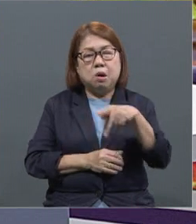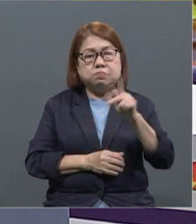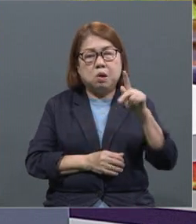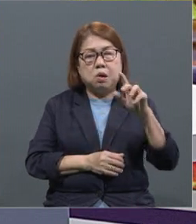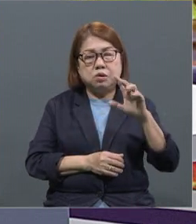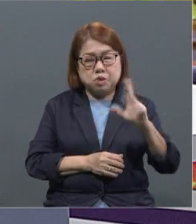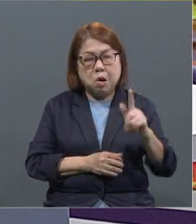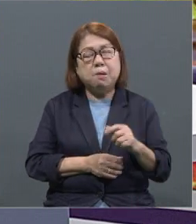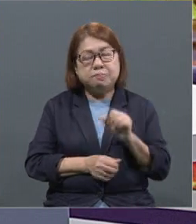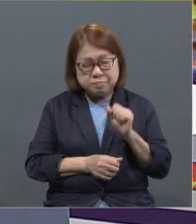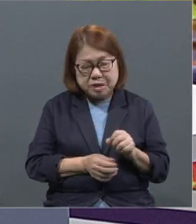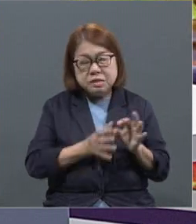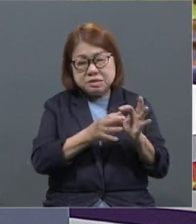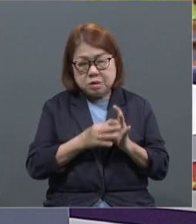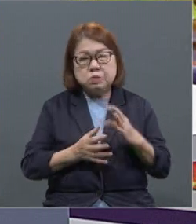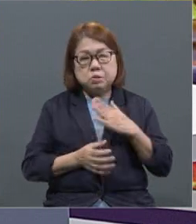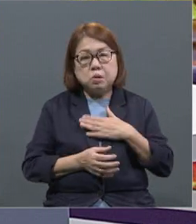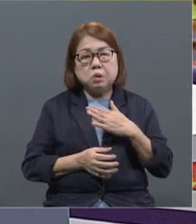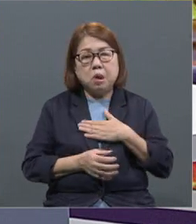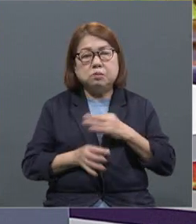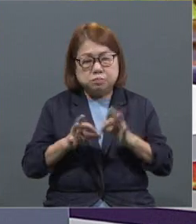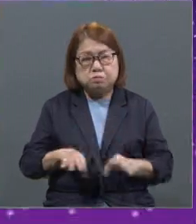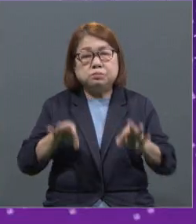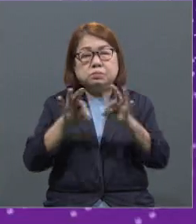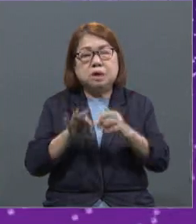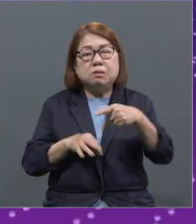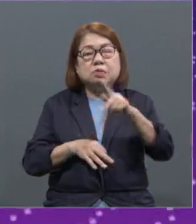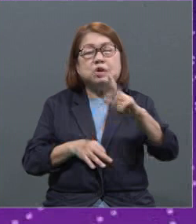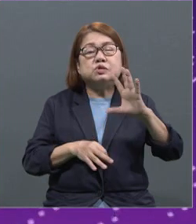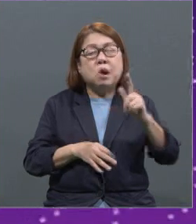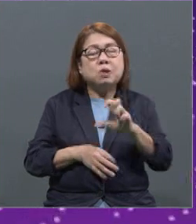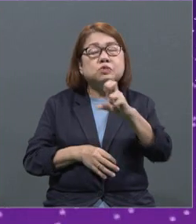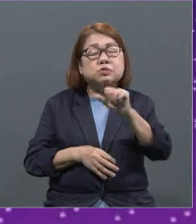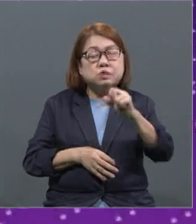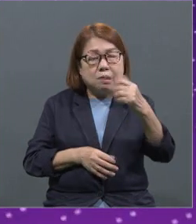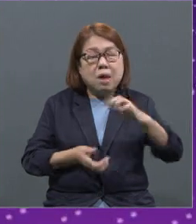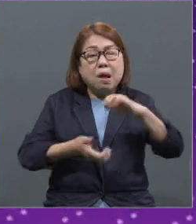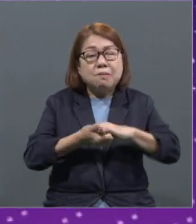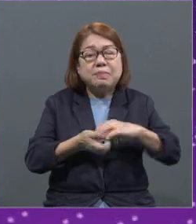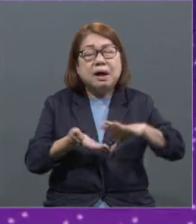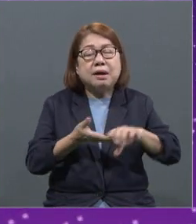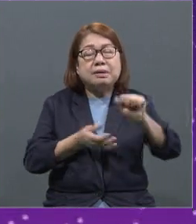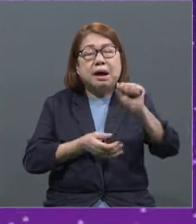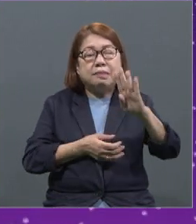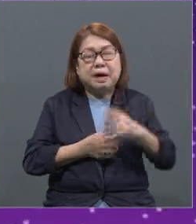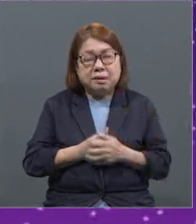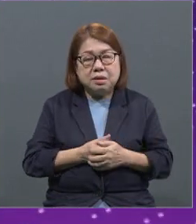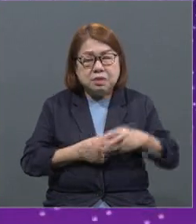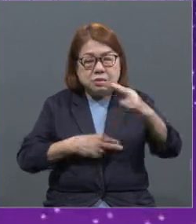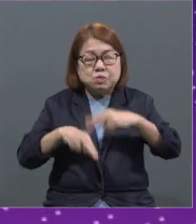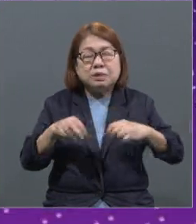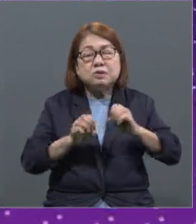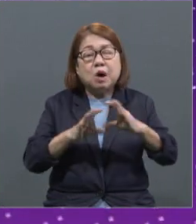บอกว่าเป็นหนึ่งในภารกิจสำคัญที่ปปชเนี่ยได้เริ่มทดลองนะคะอย่างล่าสุดร่วมกับสถาบันพระปกเกล้าทำวิจัยโดยใช้ระบบ